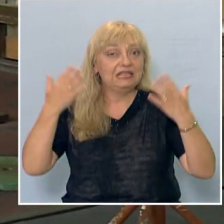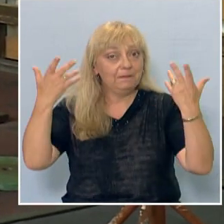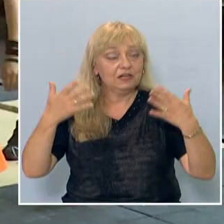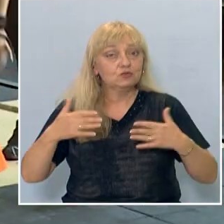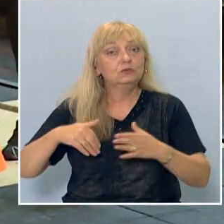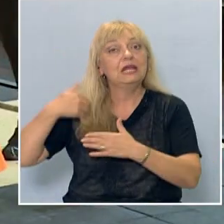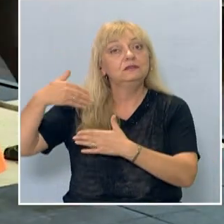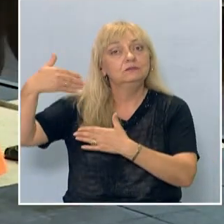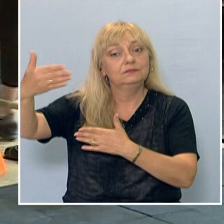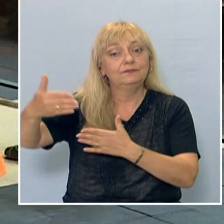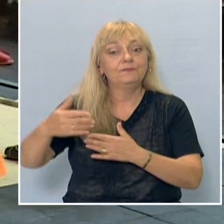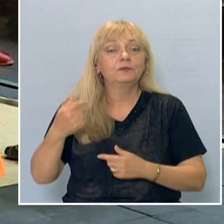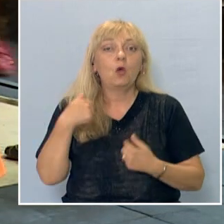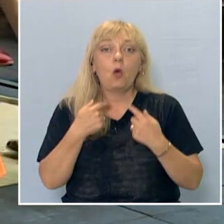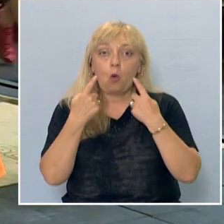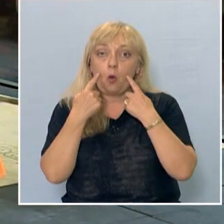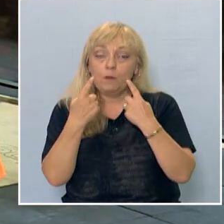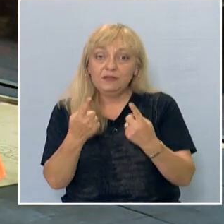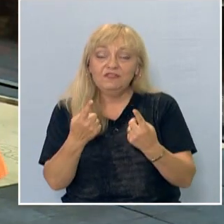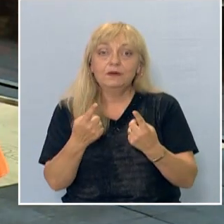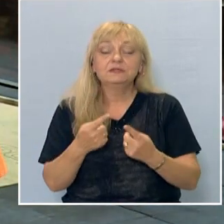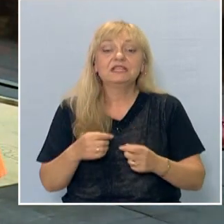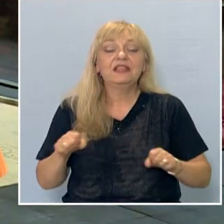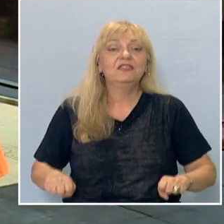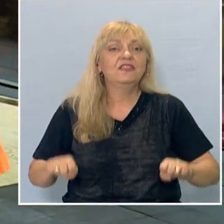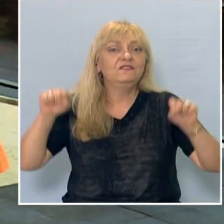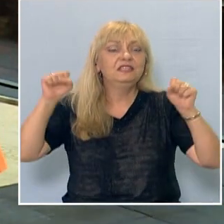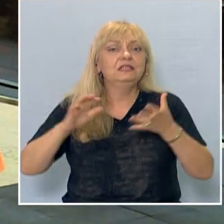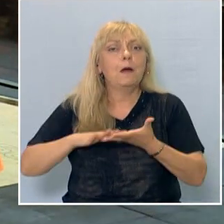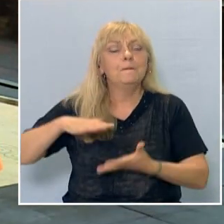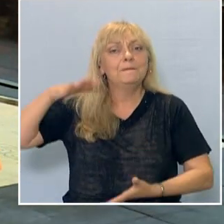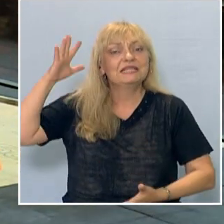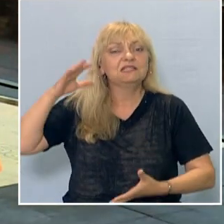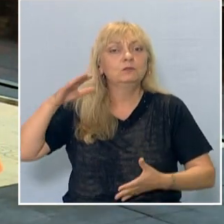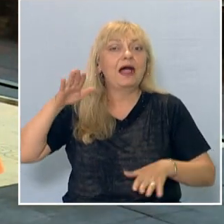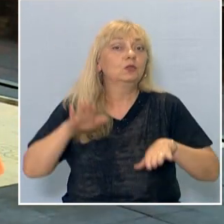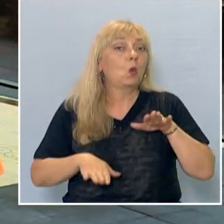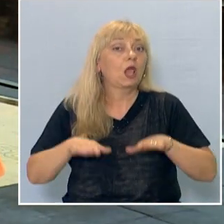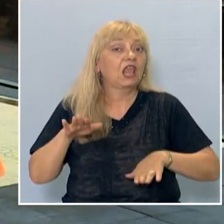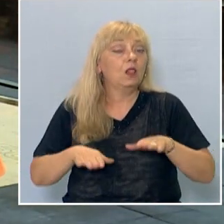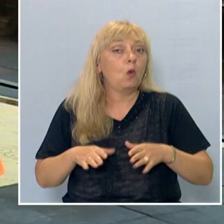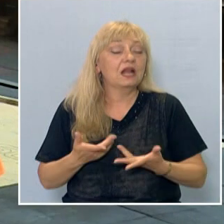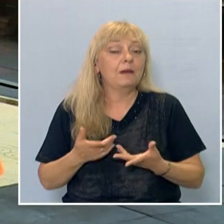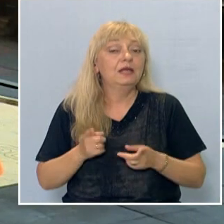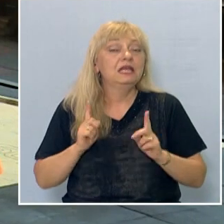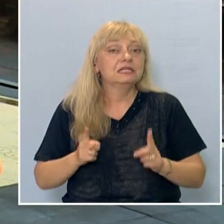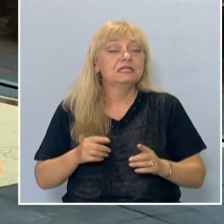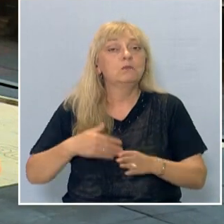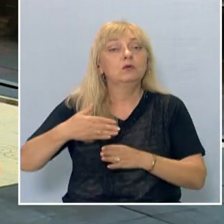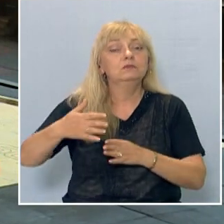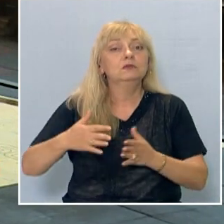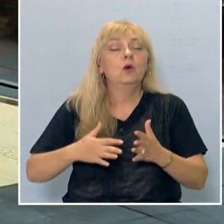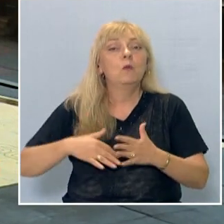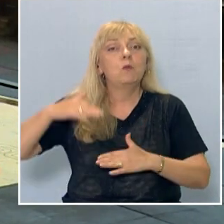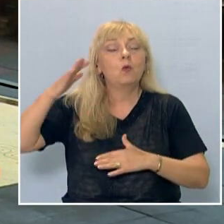по-нататък. Стремя се да вдигна максимално килограми колкото мога, за да достигна по-голямо място